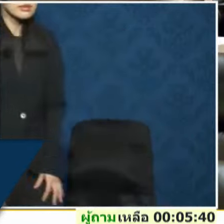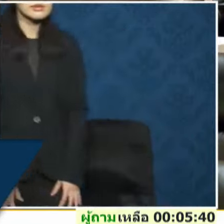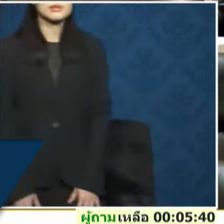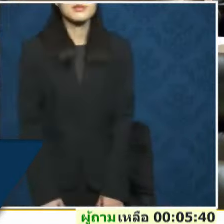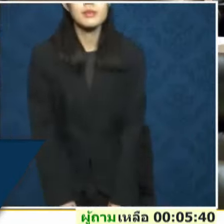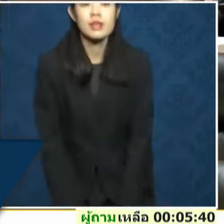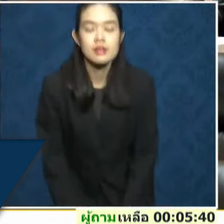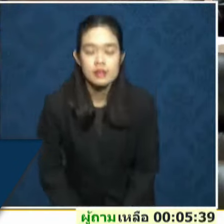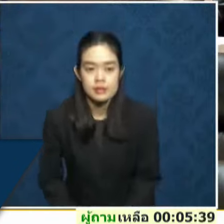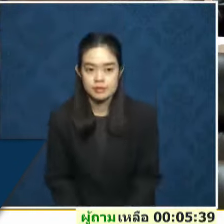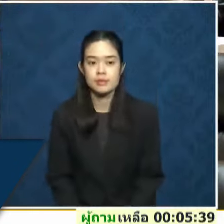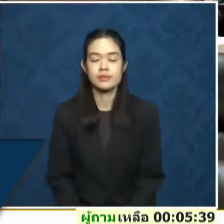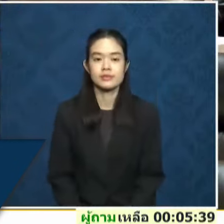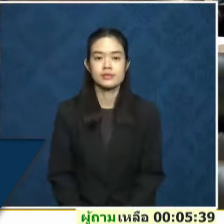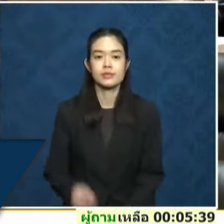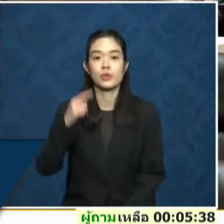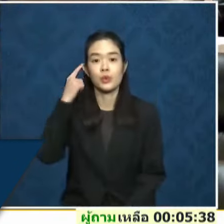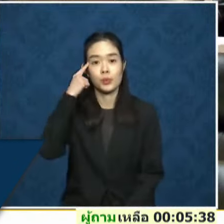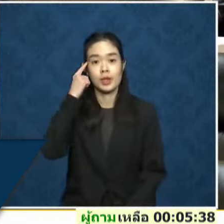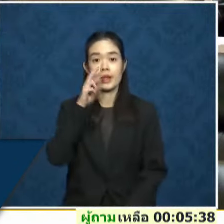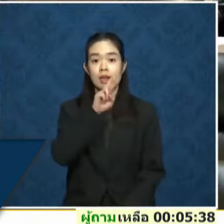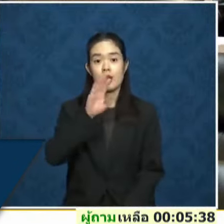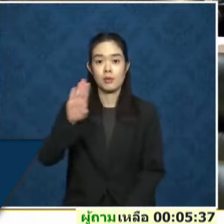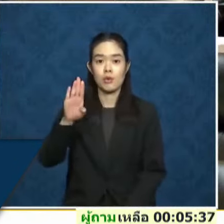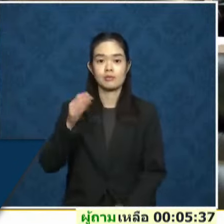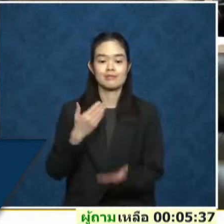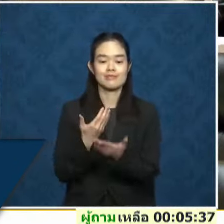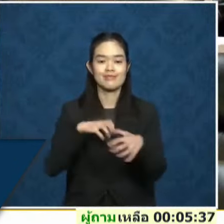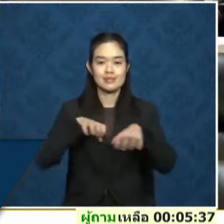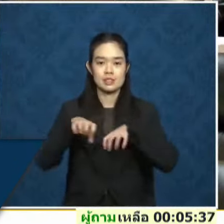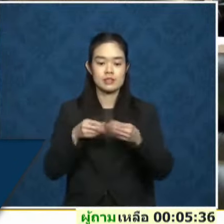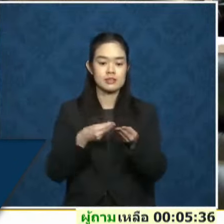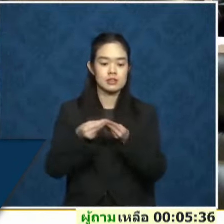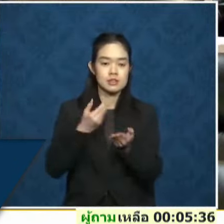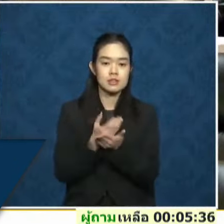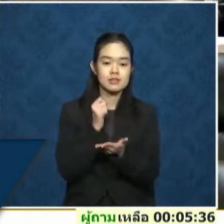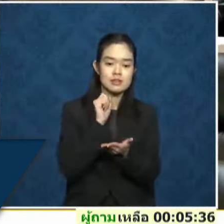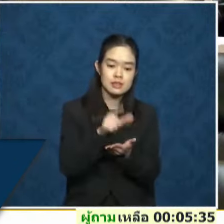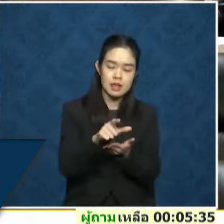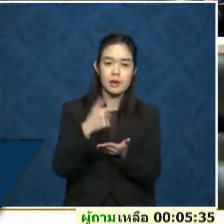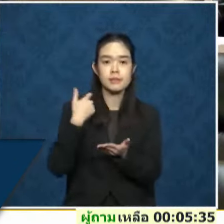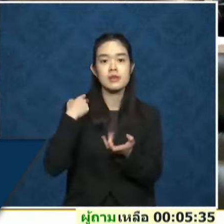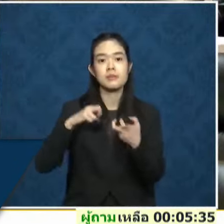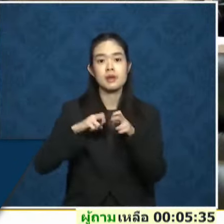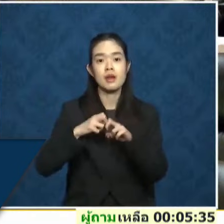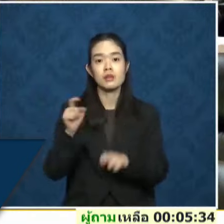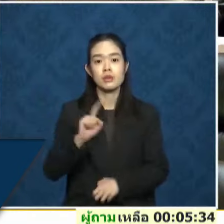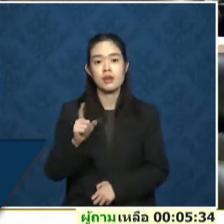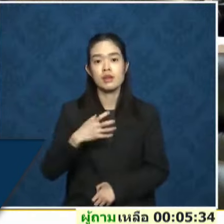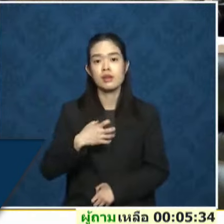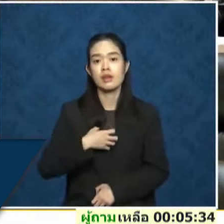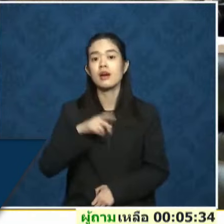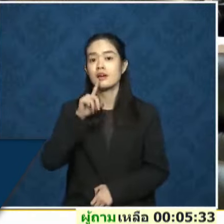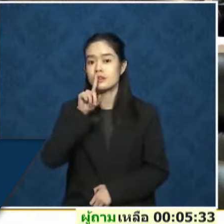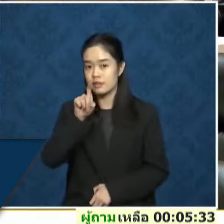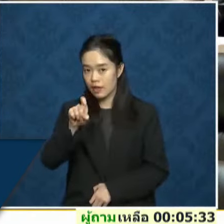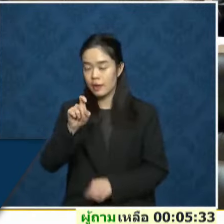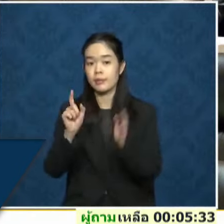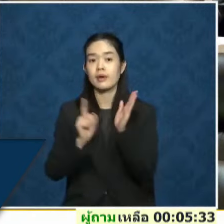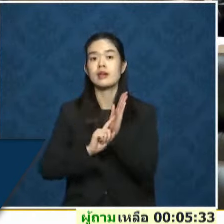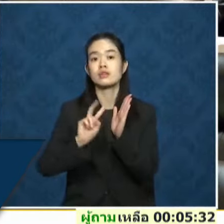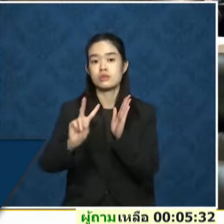บจัดซื้อจัดจ้างที่มันเละเทะตุ้มเป๊ะเช่นนี้ดิฉันจึงขอฝากท่านประธานถามไปยังท่านรัฐมนตรีเป็นคำถามที่สอง